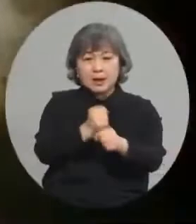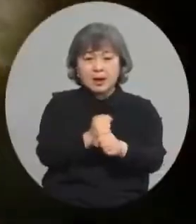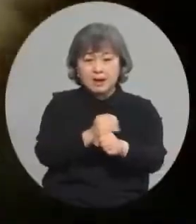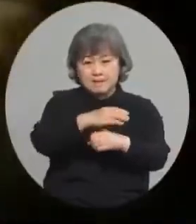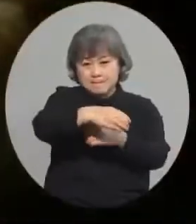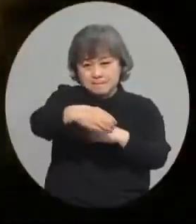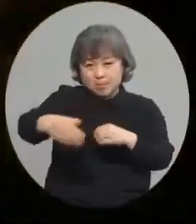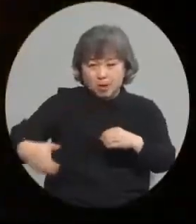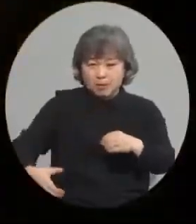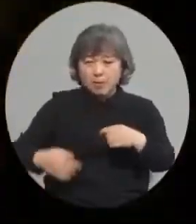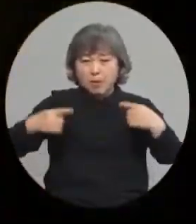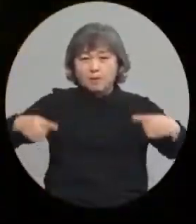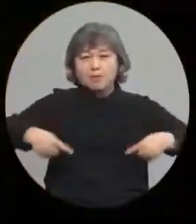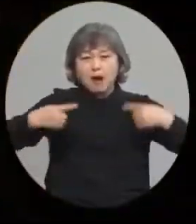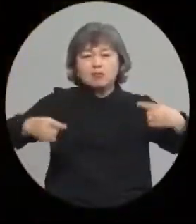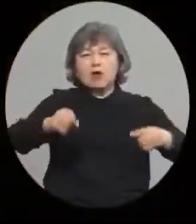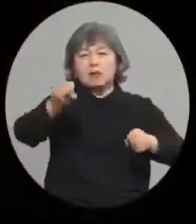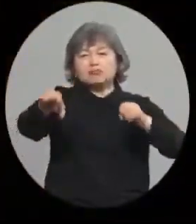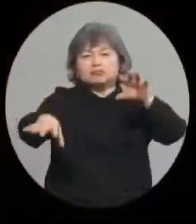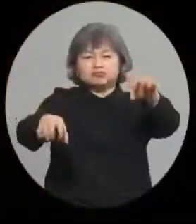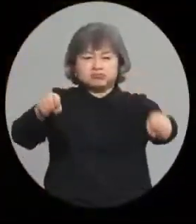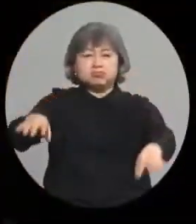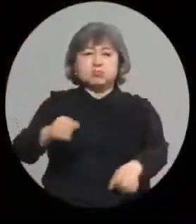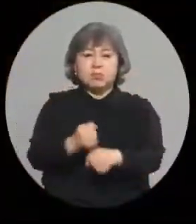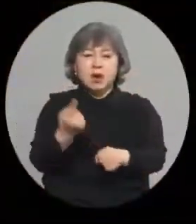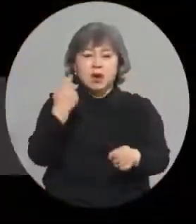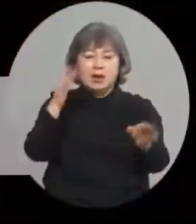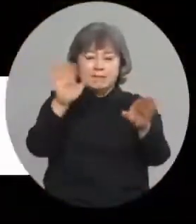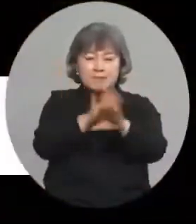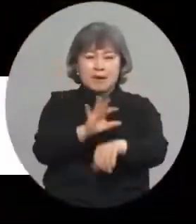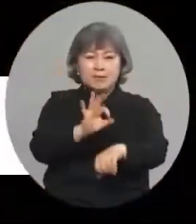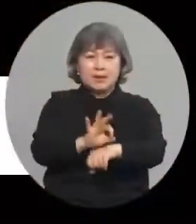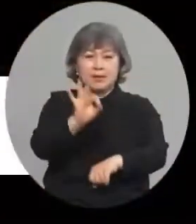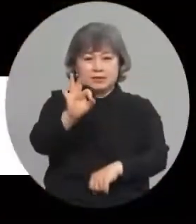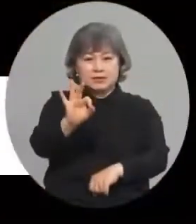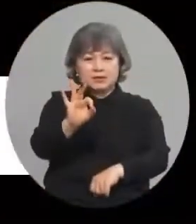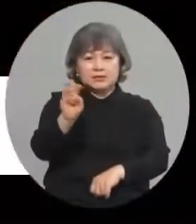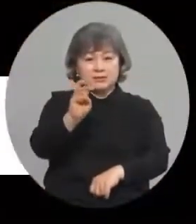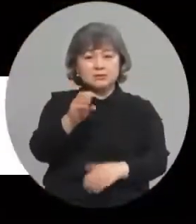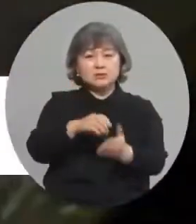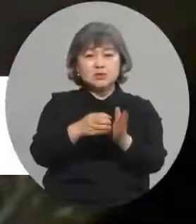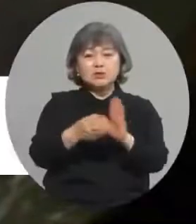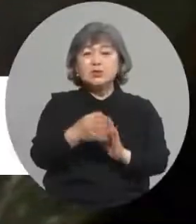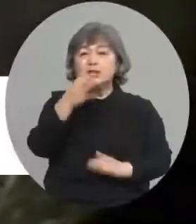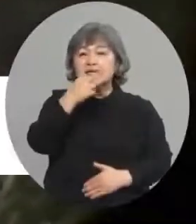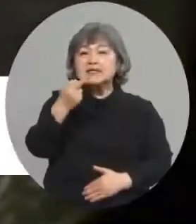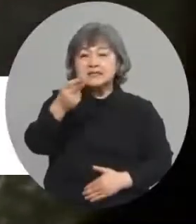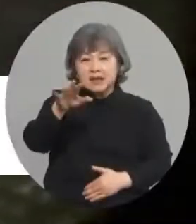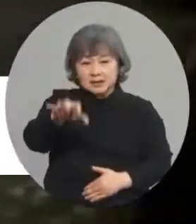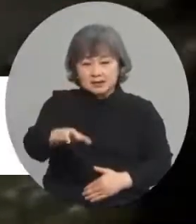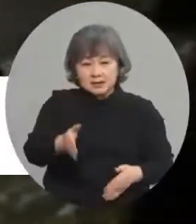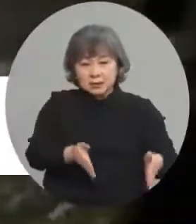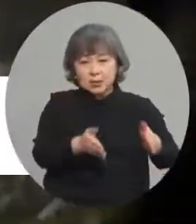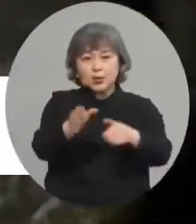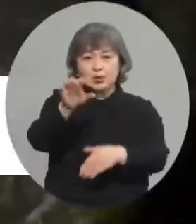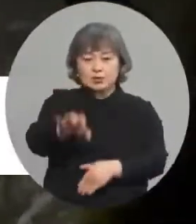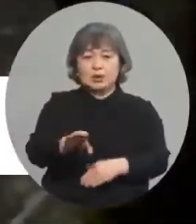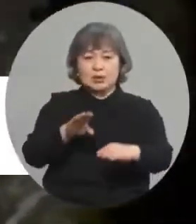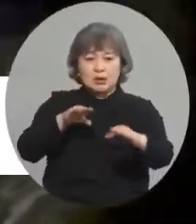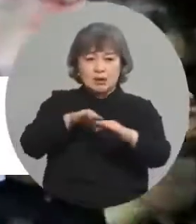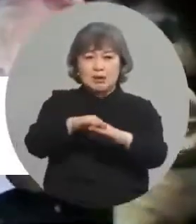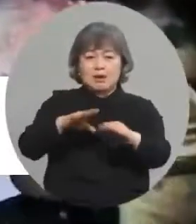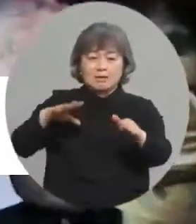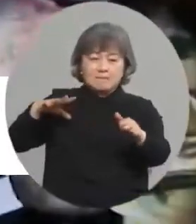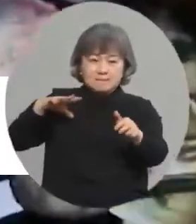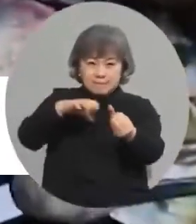범퍼와 자동차 바퀴가 널려 있습니다. 어젯밤 10시 반쯤 전북 익산시 오산면의 한 도로에서 승용차가